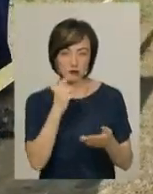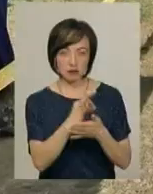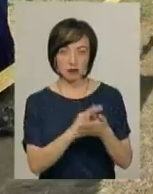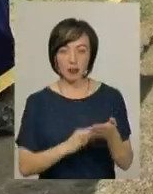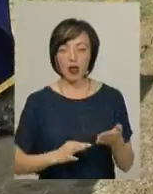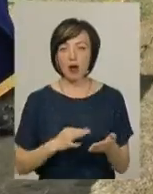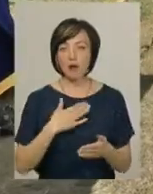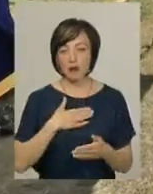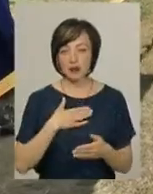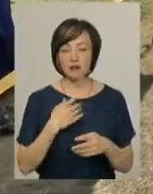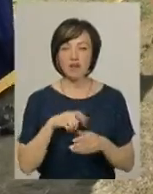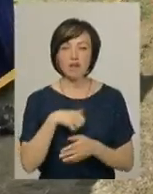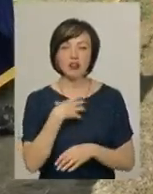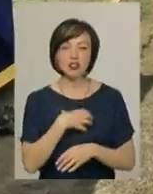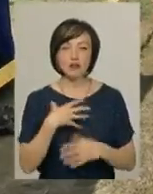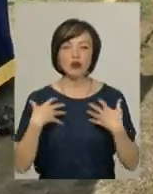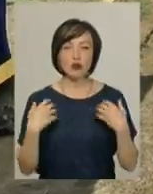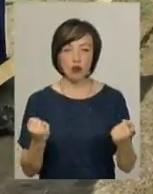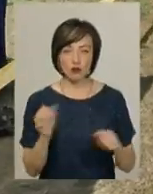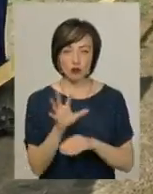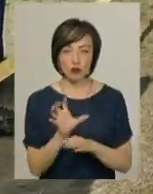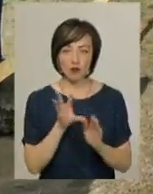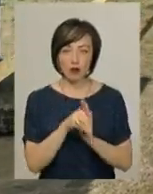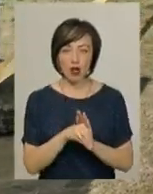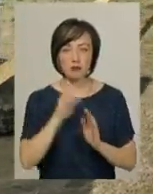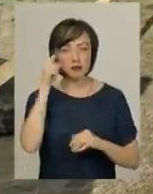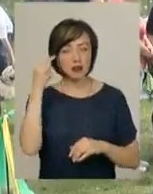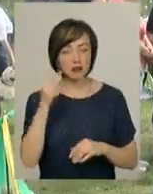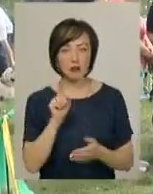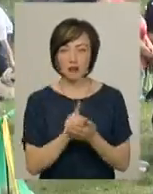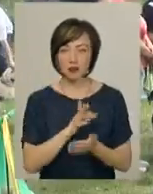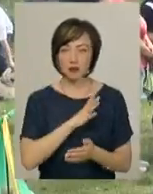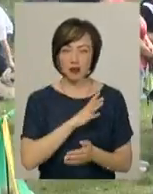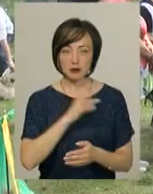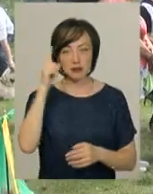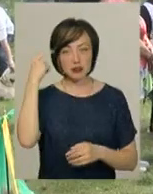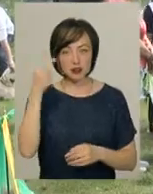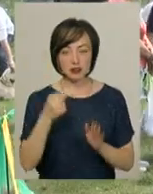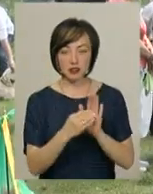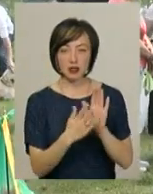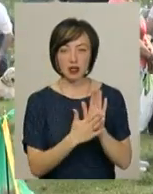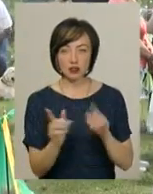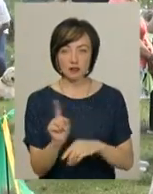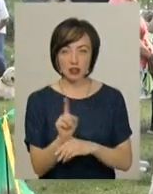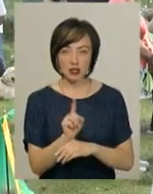мене важливо здоров'я собаки. Все найголовніше. Сюди входить і поняття психіки. Собака повинна мати психіку, яка зазначена у